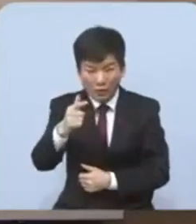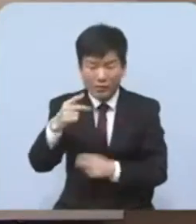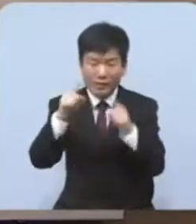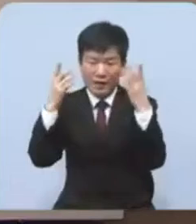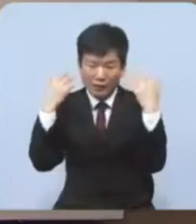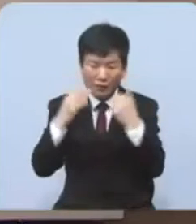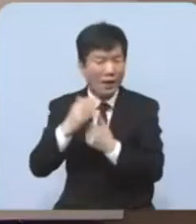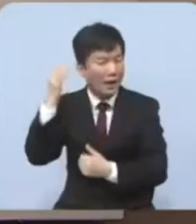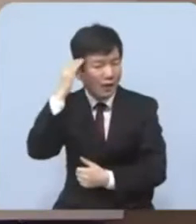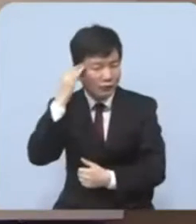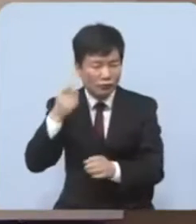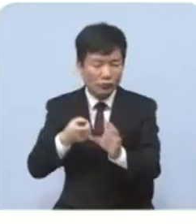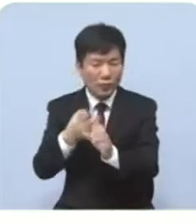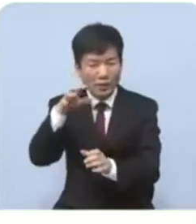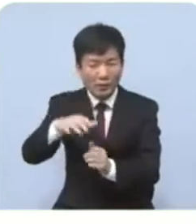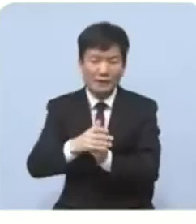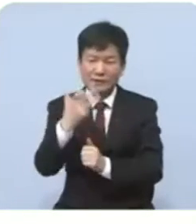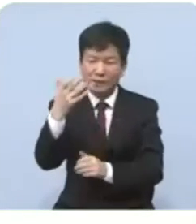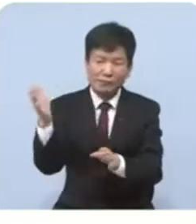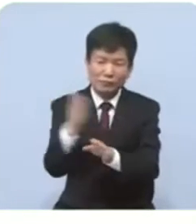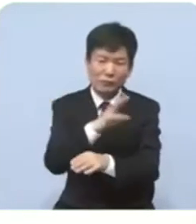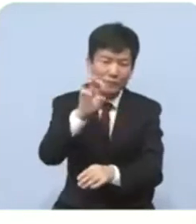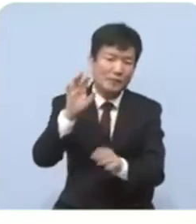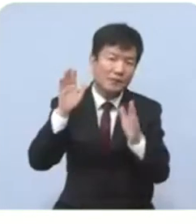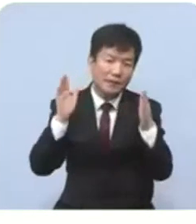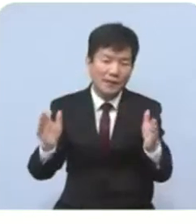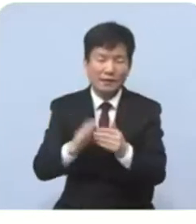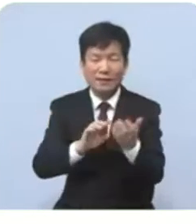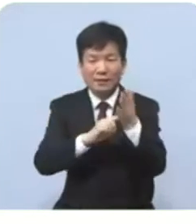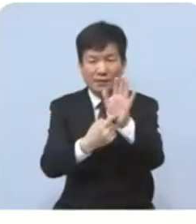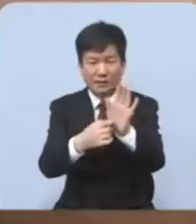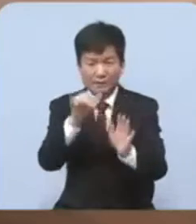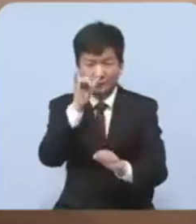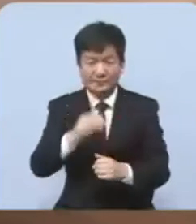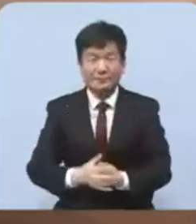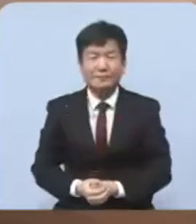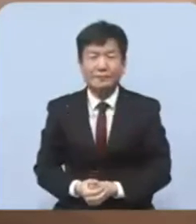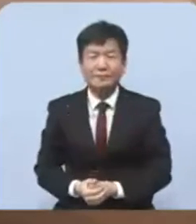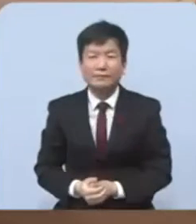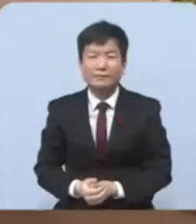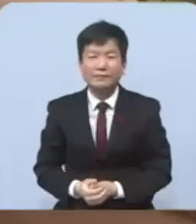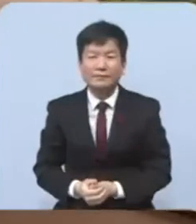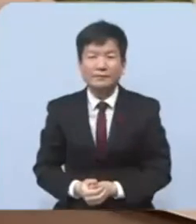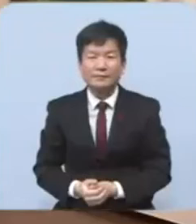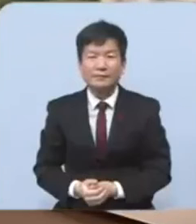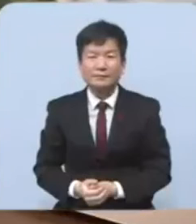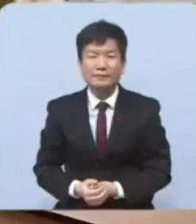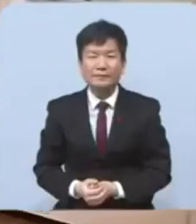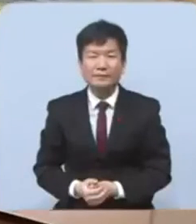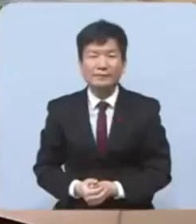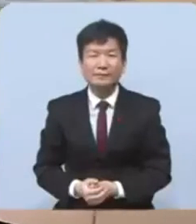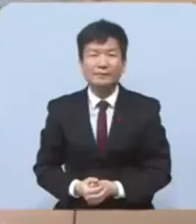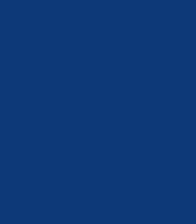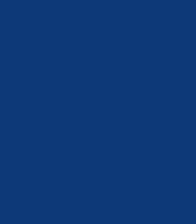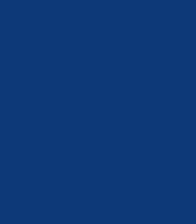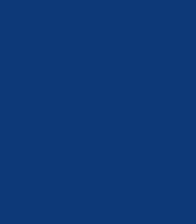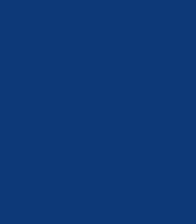한국 구매 외관에서 18일부터 30일까지 진행됩니다 kbs 뉴 지용수 입니다